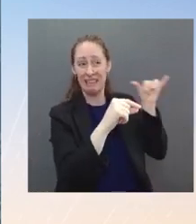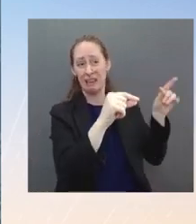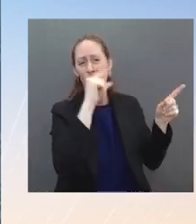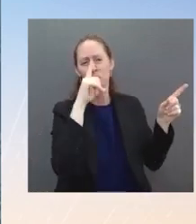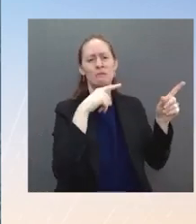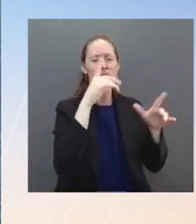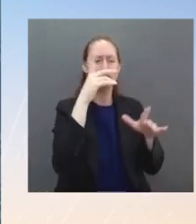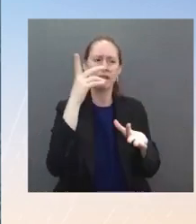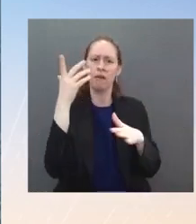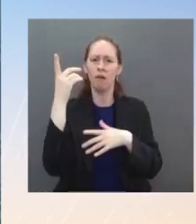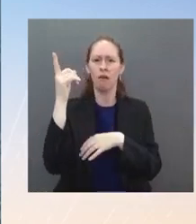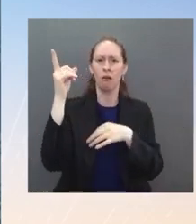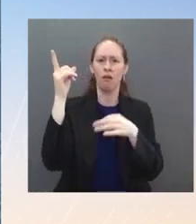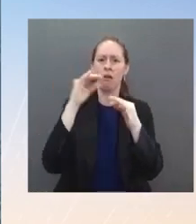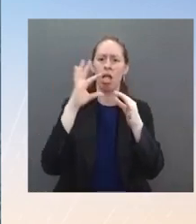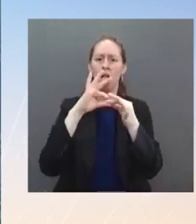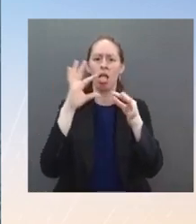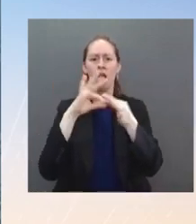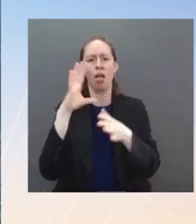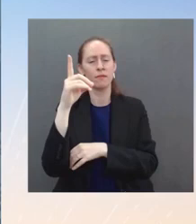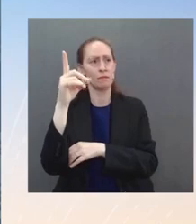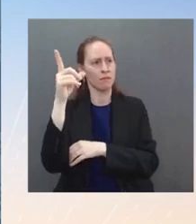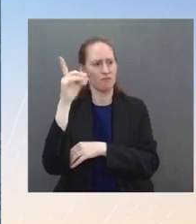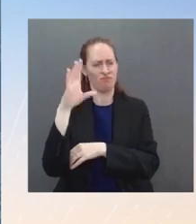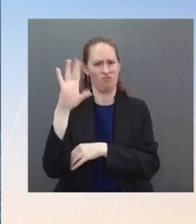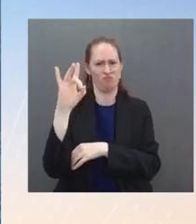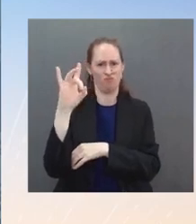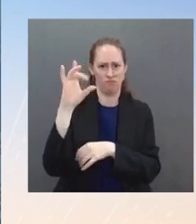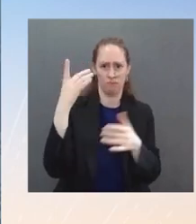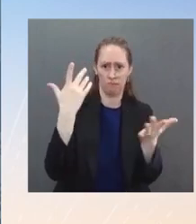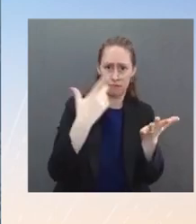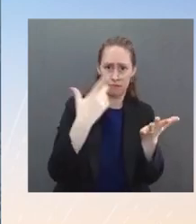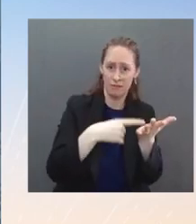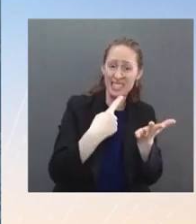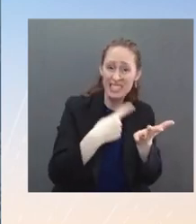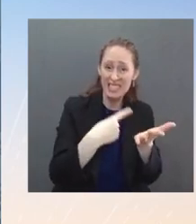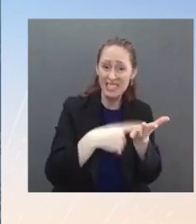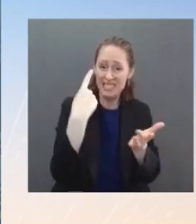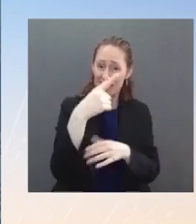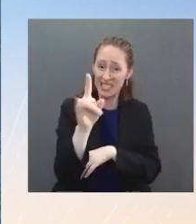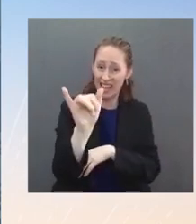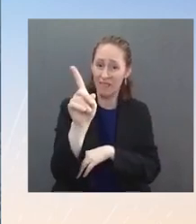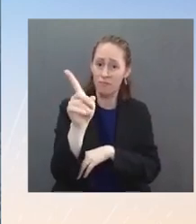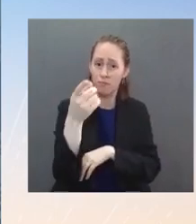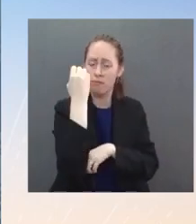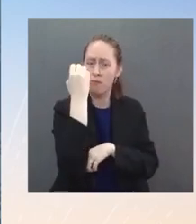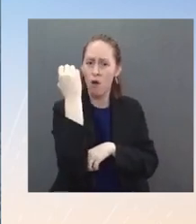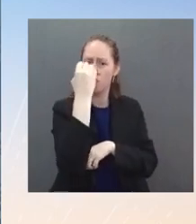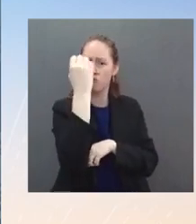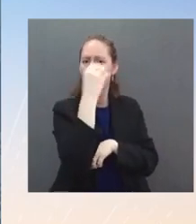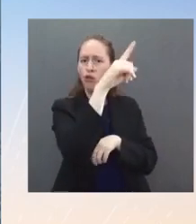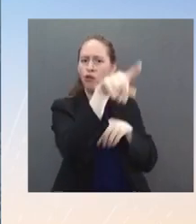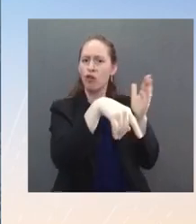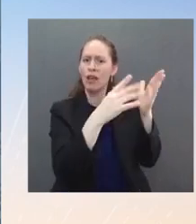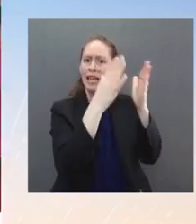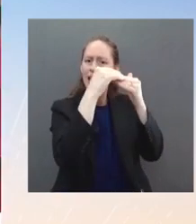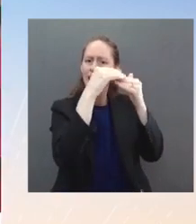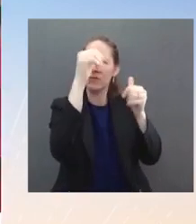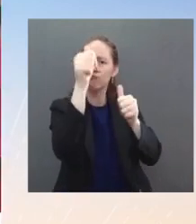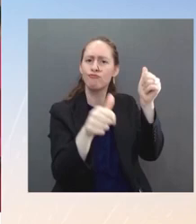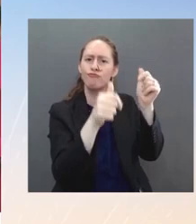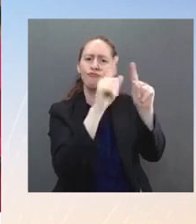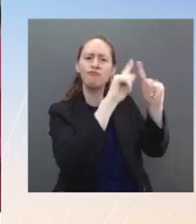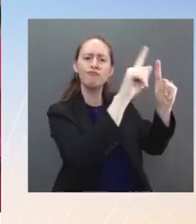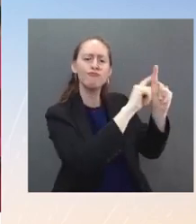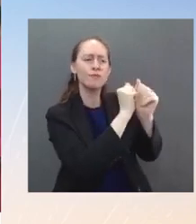quá sợ hãi khi nói với ông ấy sự thật." Bà nói thêm, "Vì vậy, ngày càng rõ ràng rằng cuộc chiến của